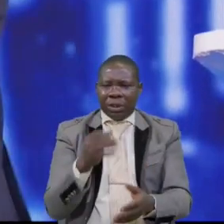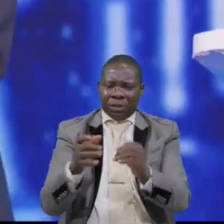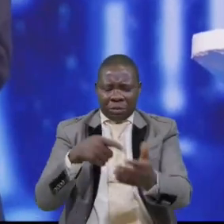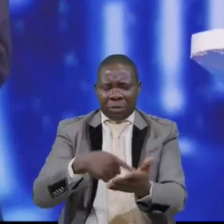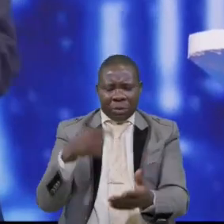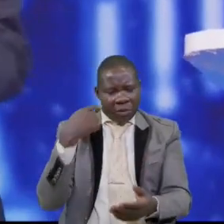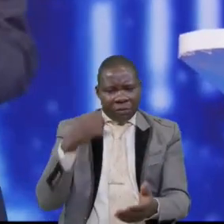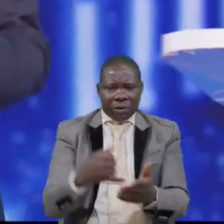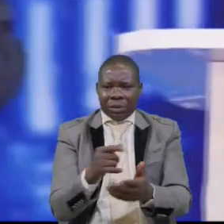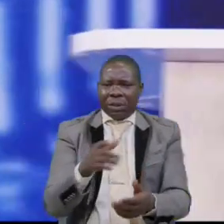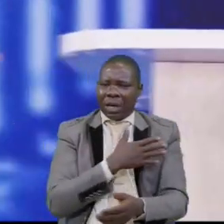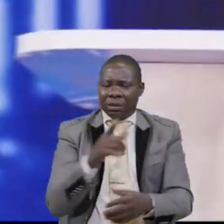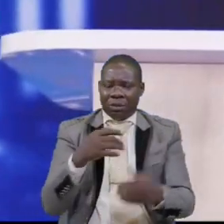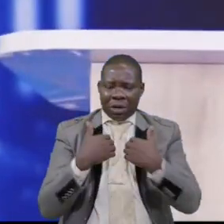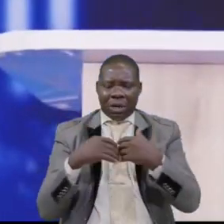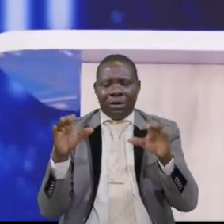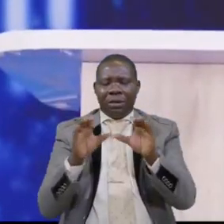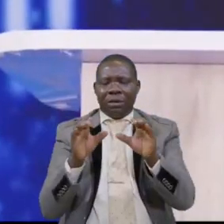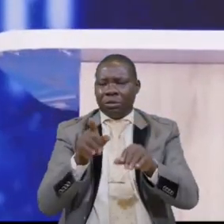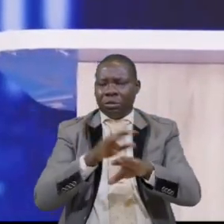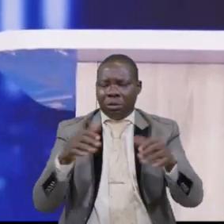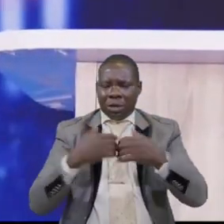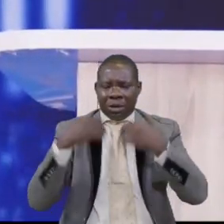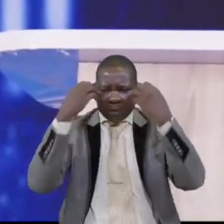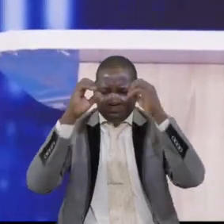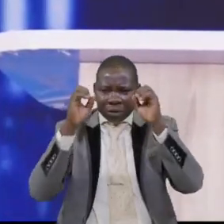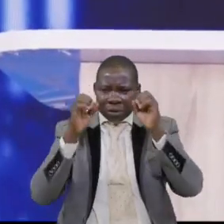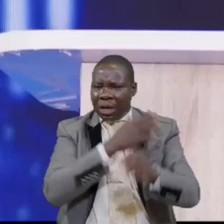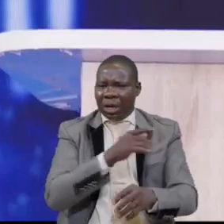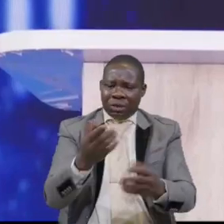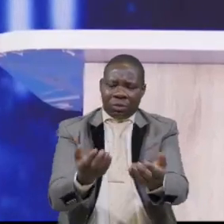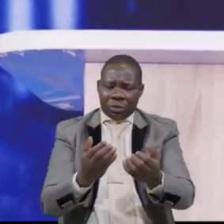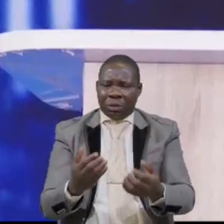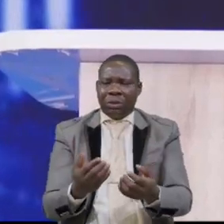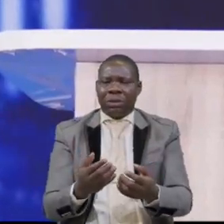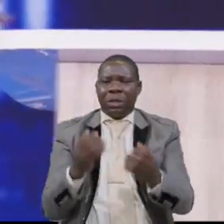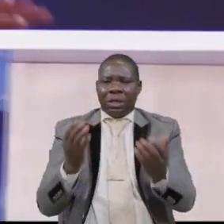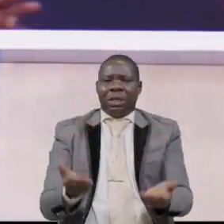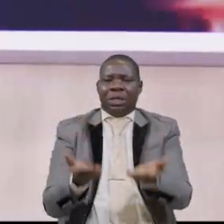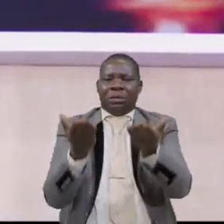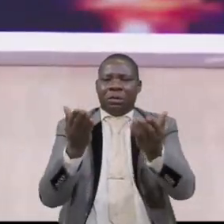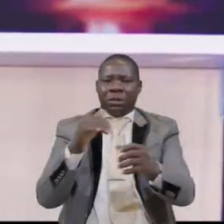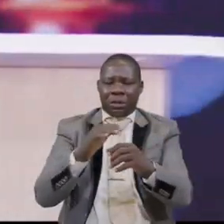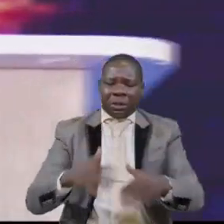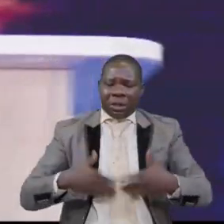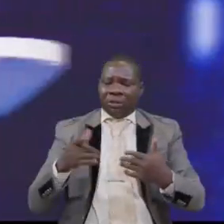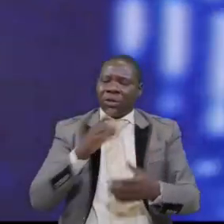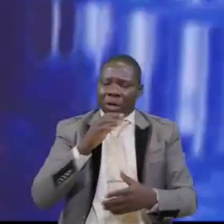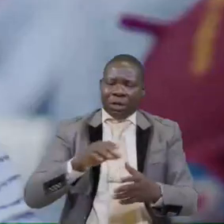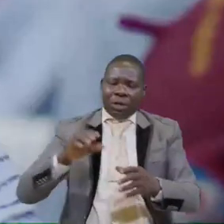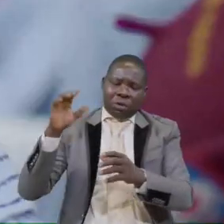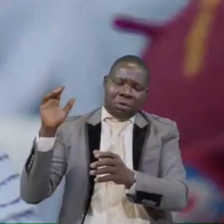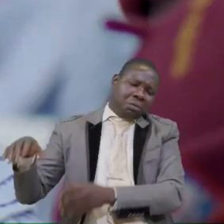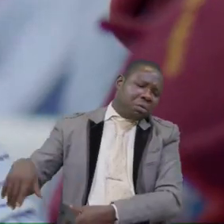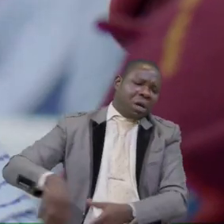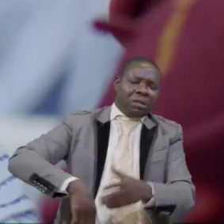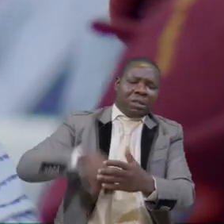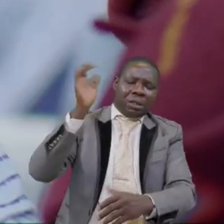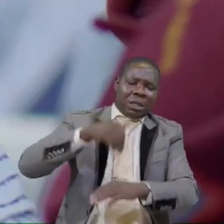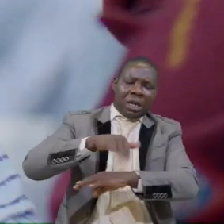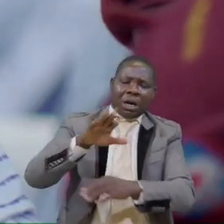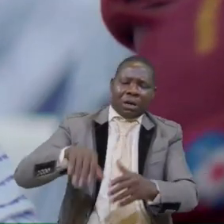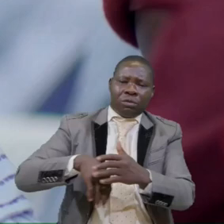n'avez pas l'éducation et vous ne voulez pas l'élévation dans la vie, on vous renvoie du collège. parce que vous